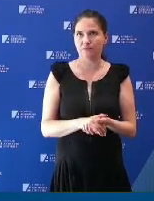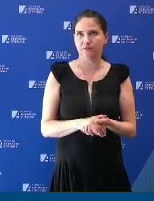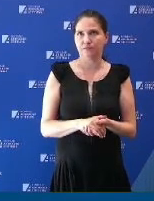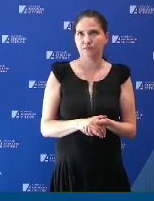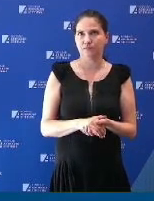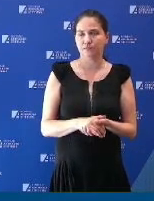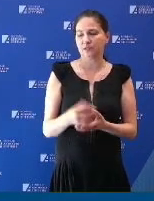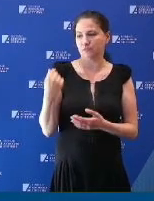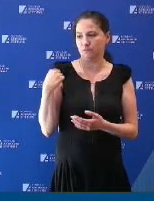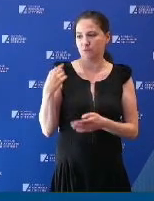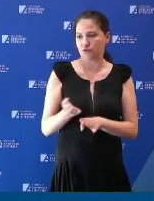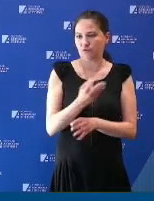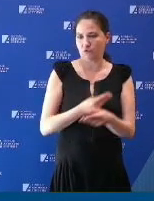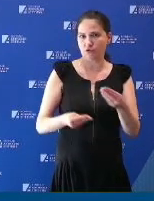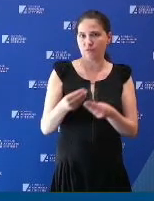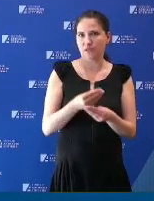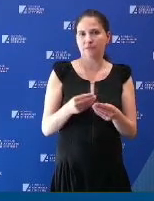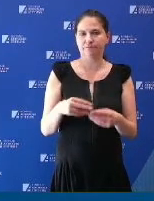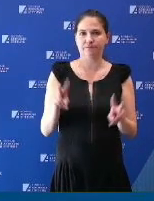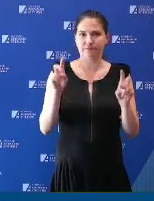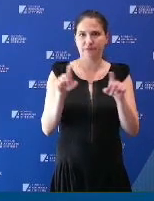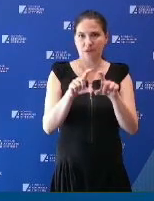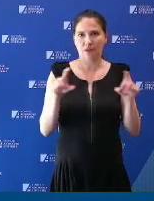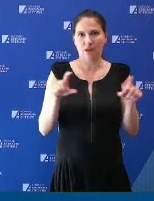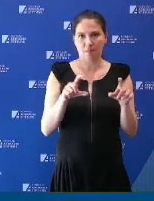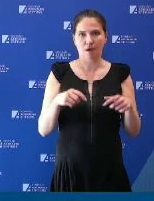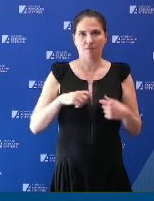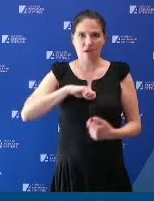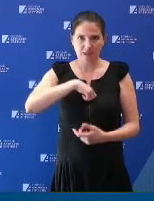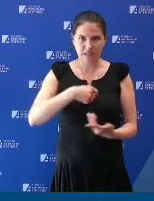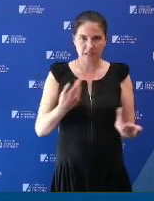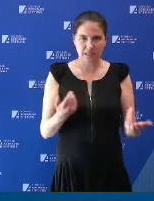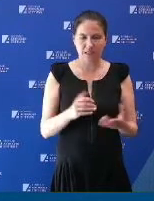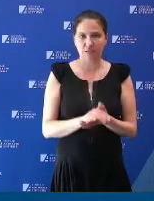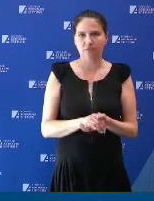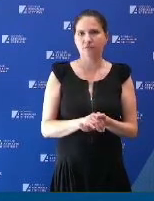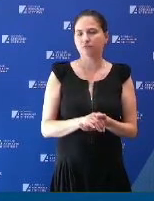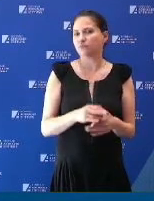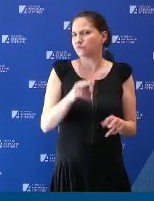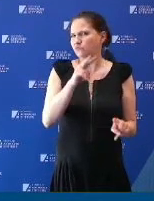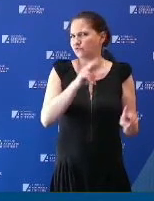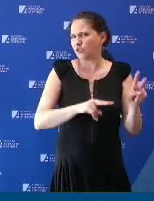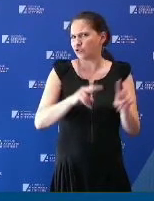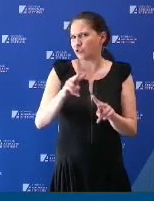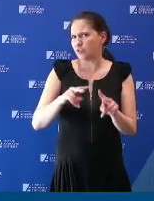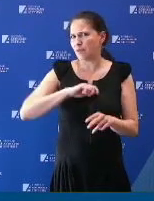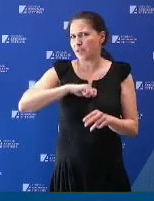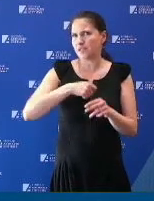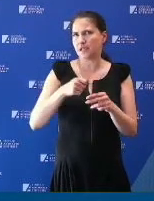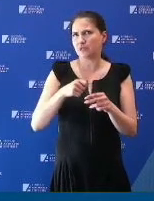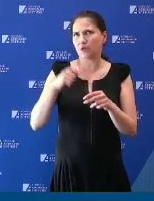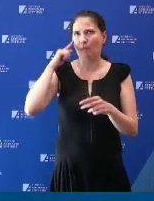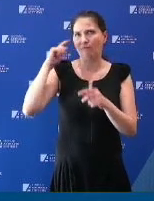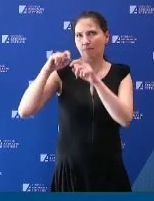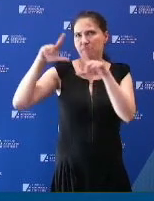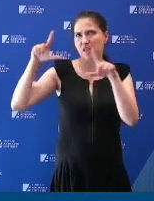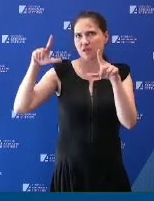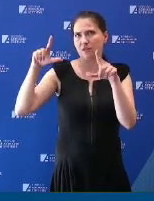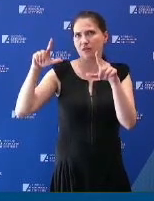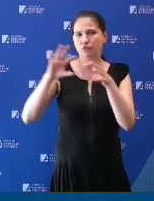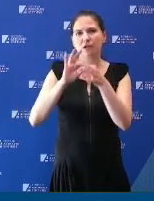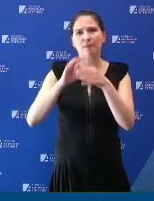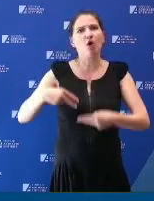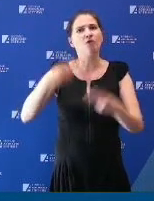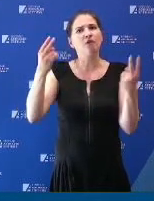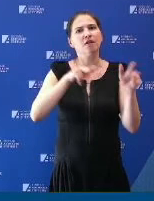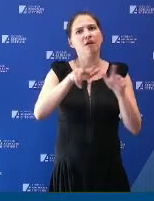Vorgespräch auch gehabt, Thema Mindset. Was würden Sie da sagen, was sind denn die unterschiedlichen Mindsets in der öffentlichen Verwaltung und